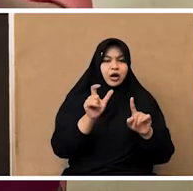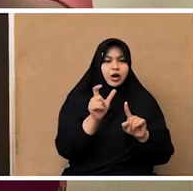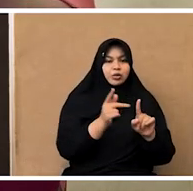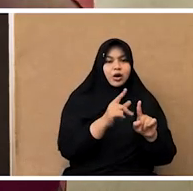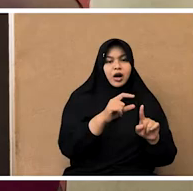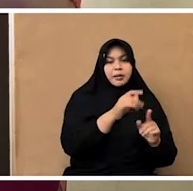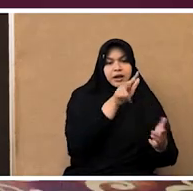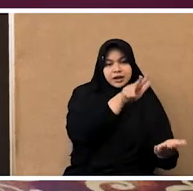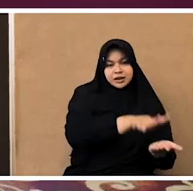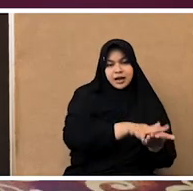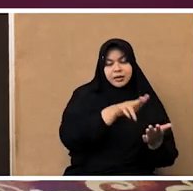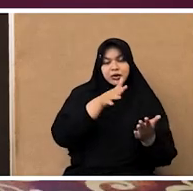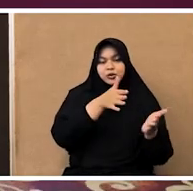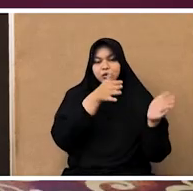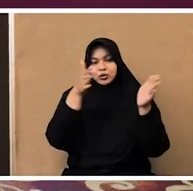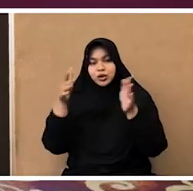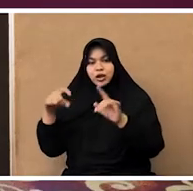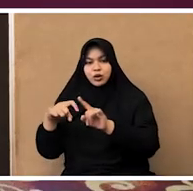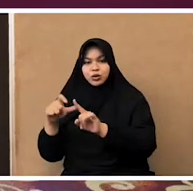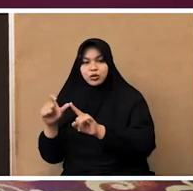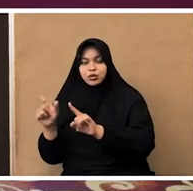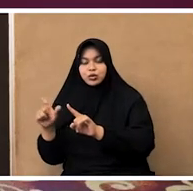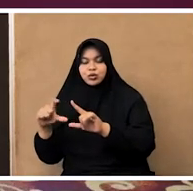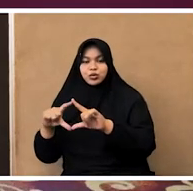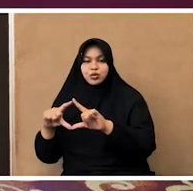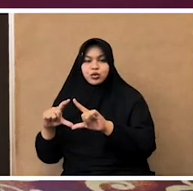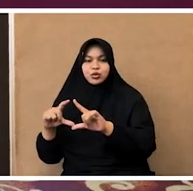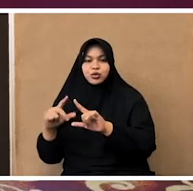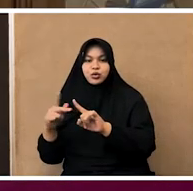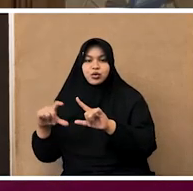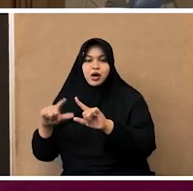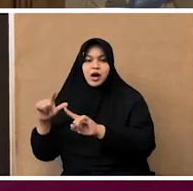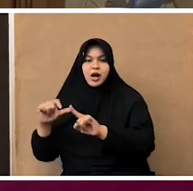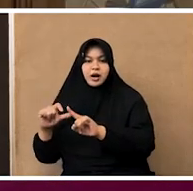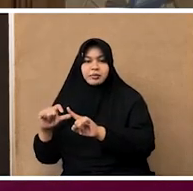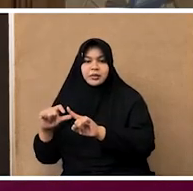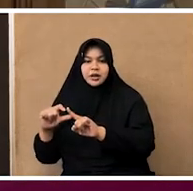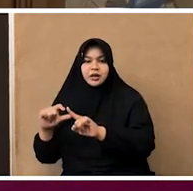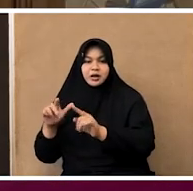disahkan begini kuhapnya progresif ya entar yang berantem